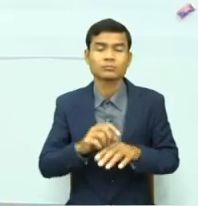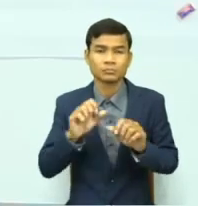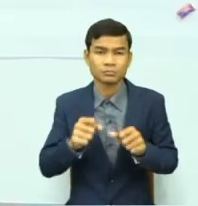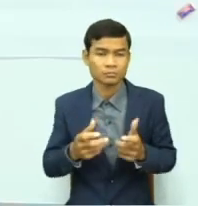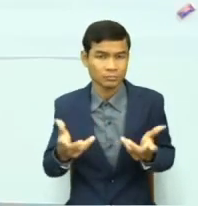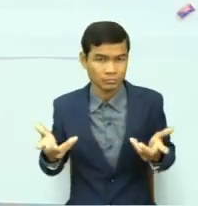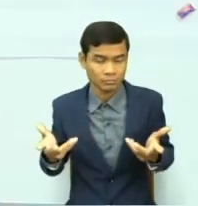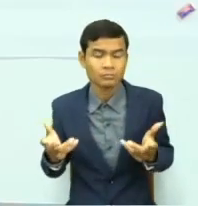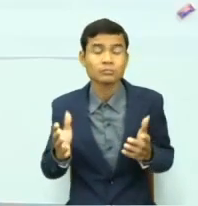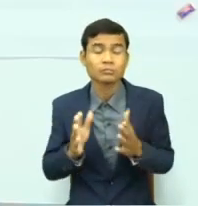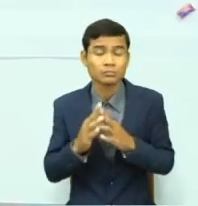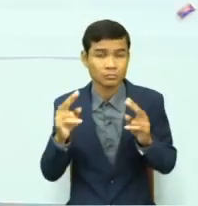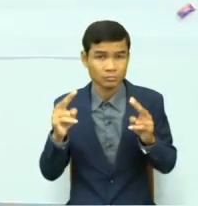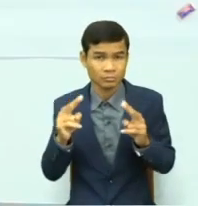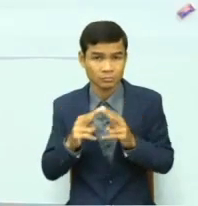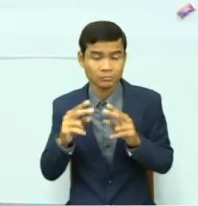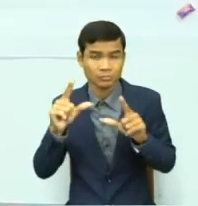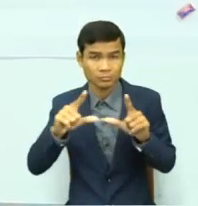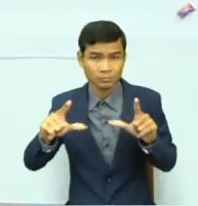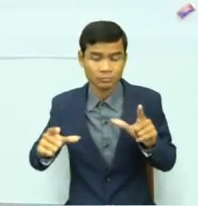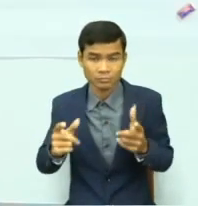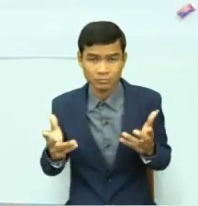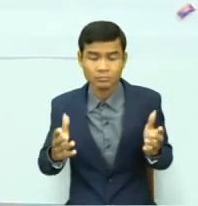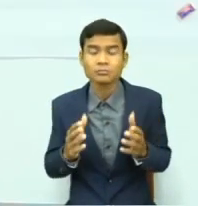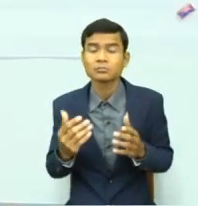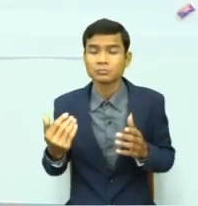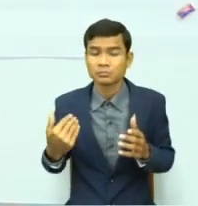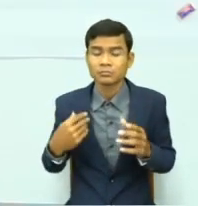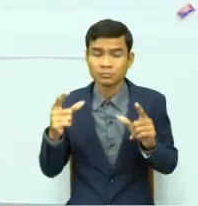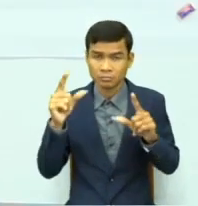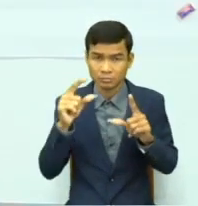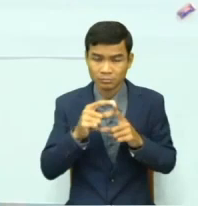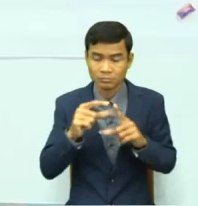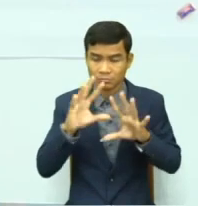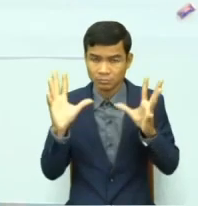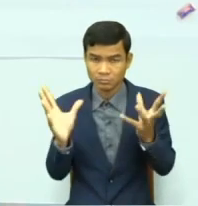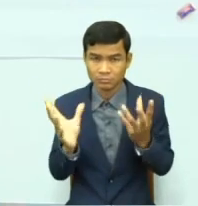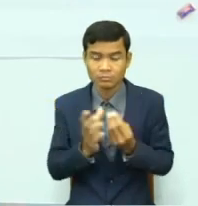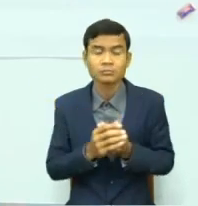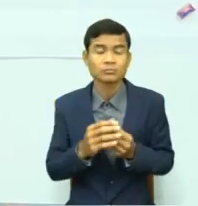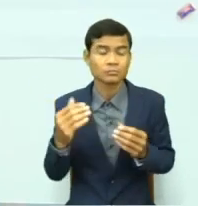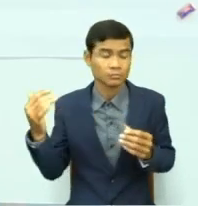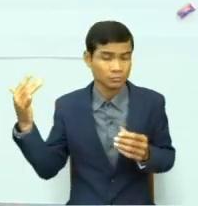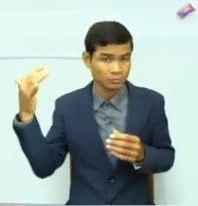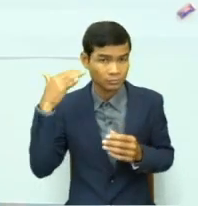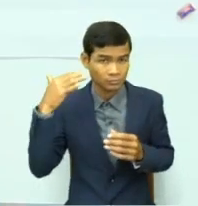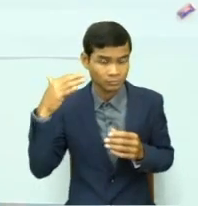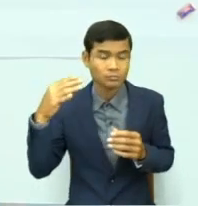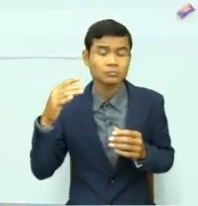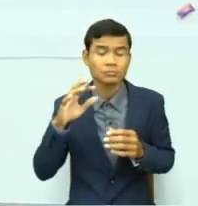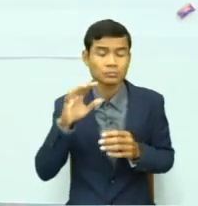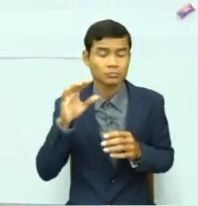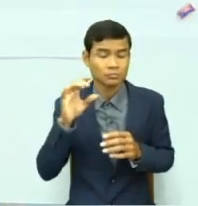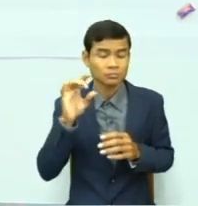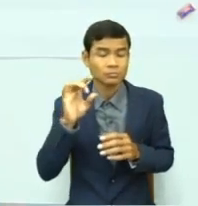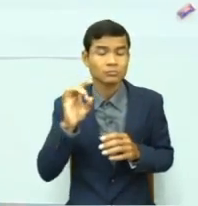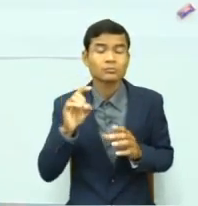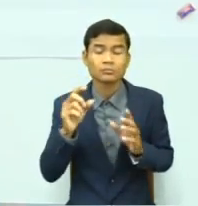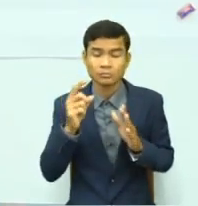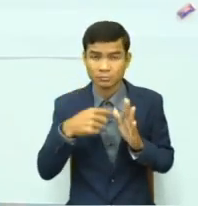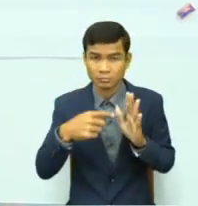này đôi đại tớ cha bị chuồn cứ chỉ bị tiếng lại ná cha đã miền sâu sạ cha đôi khné rứ